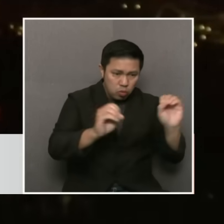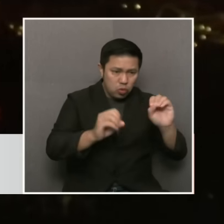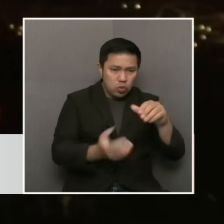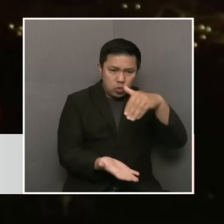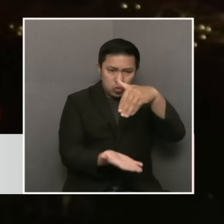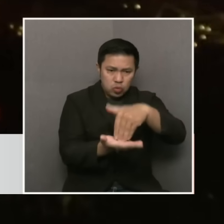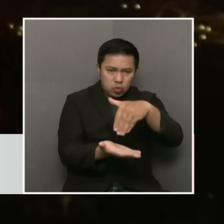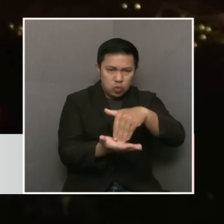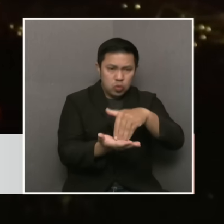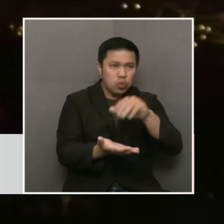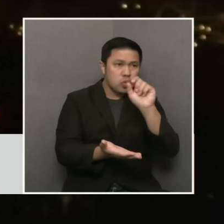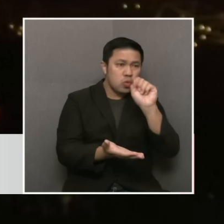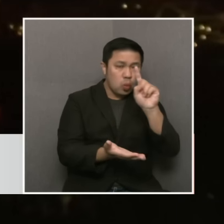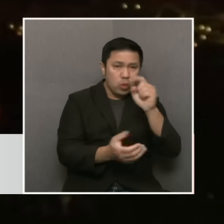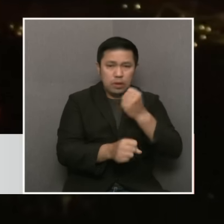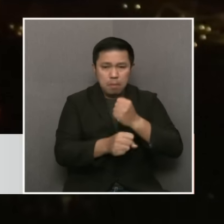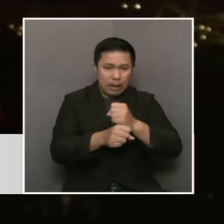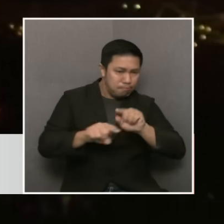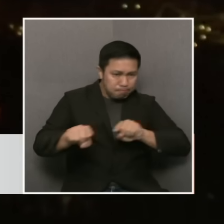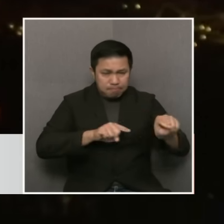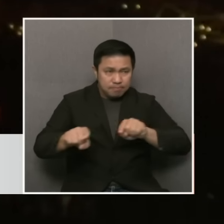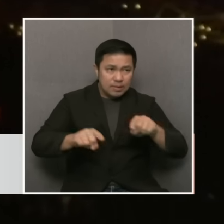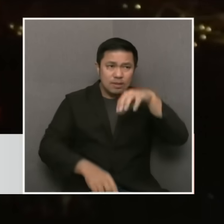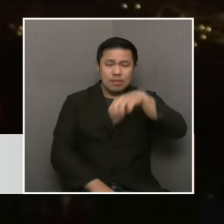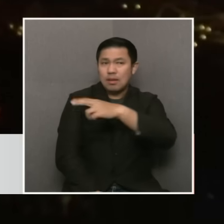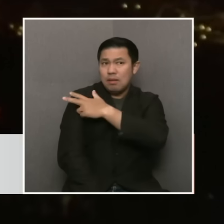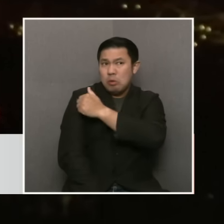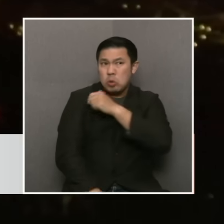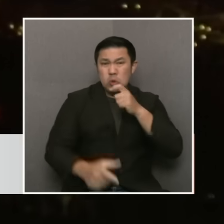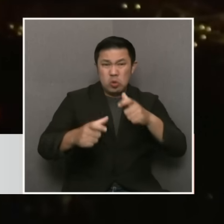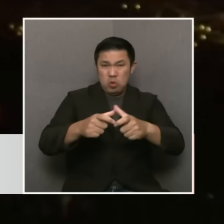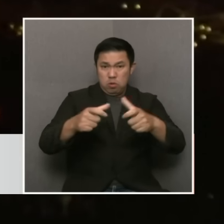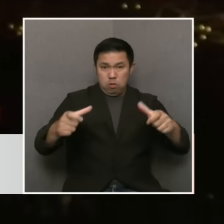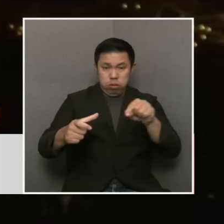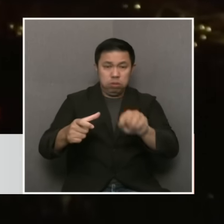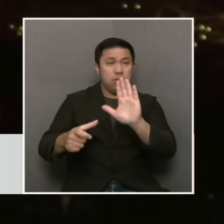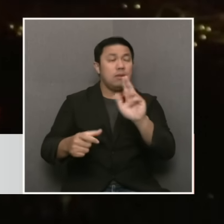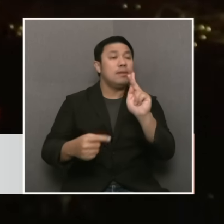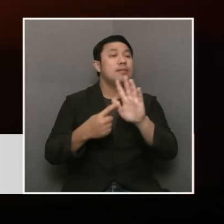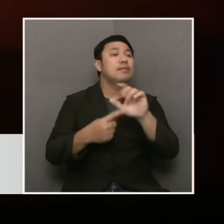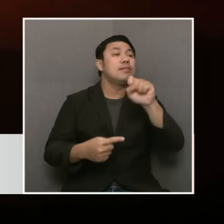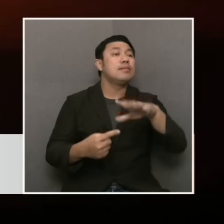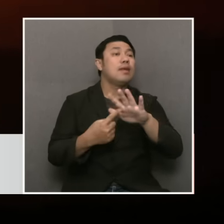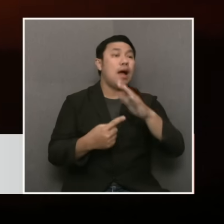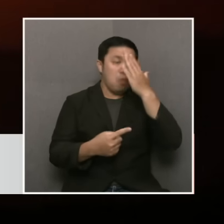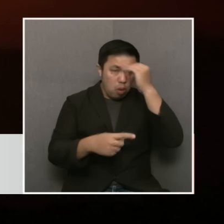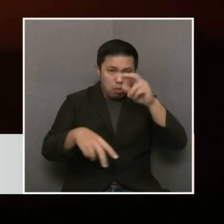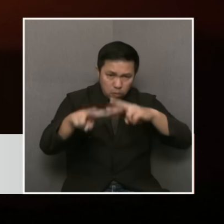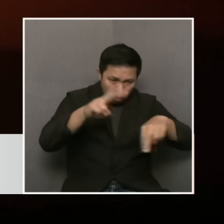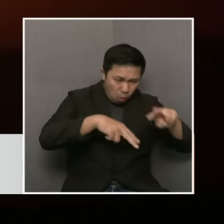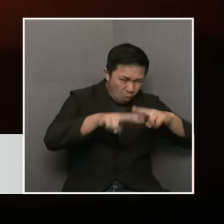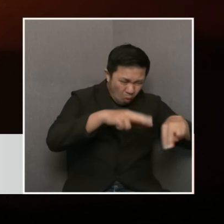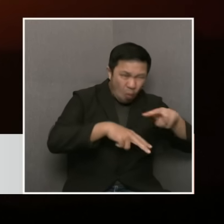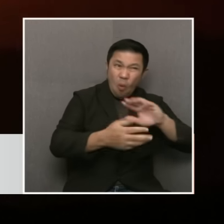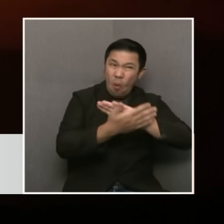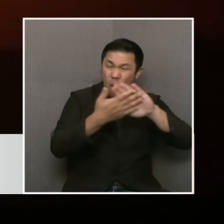ของฮามาสในโรงพยาบาลอัลชิฟาโรงพยาบาลใหญ่ที่สุดในฉนวนกาซาจากการตรวจค้น